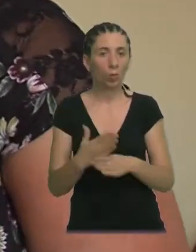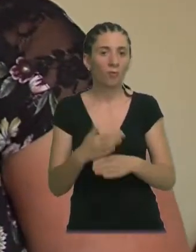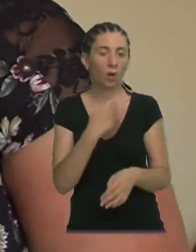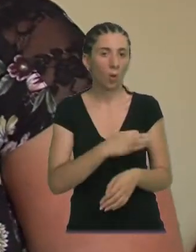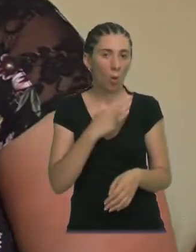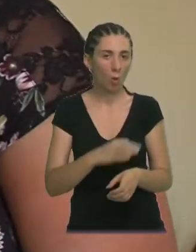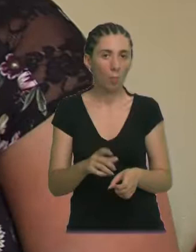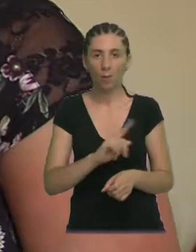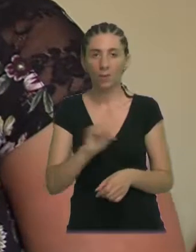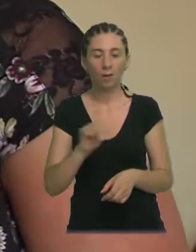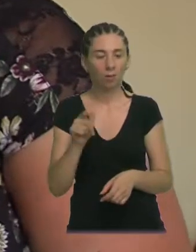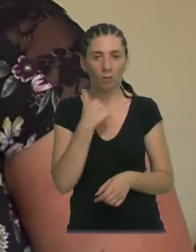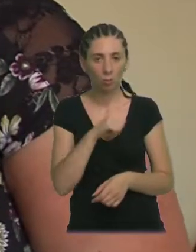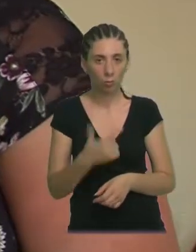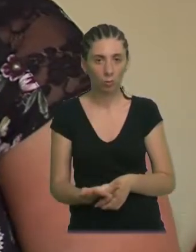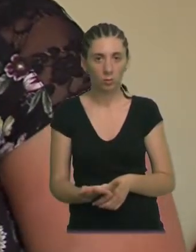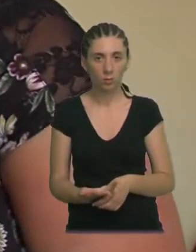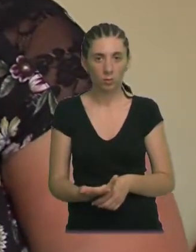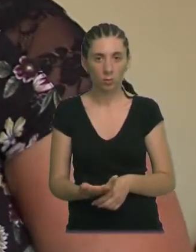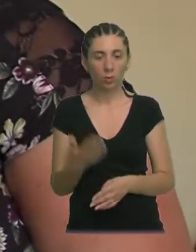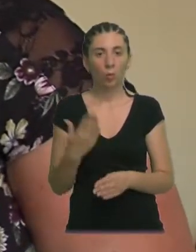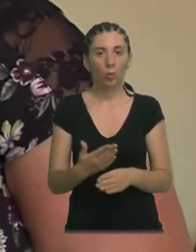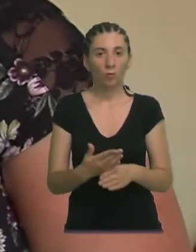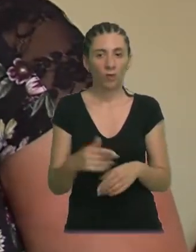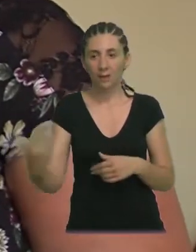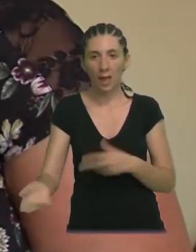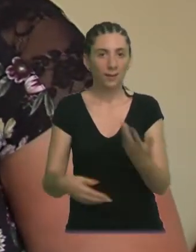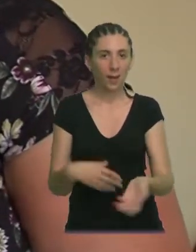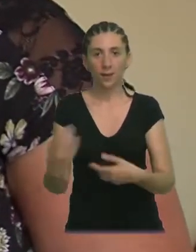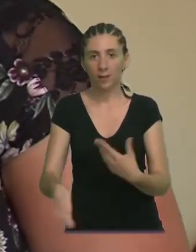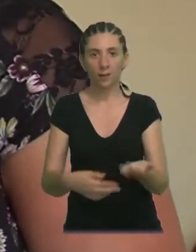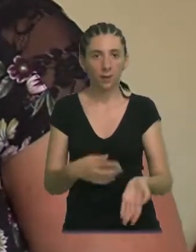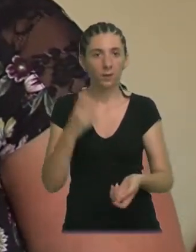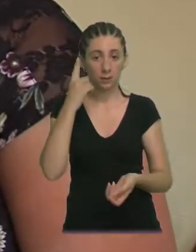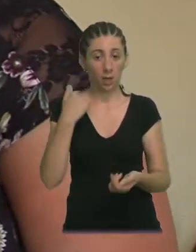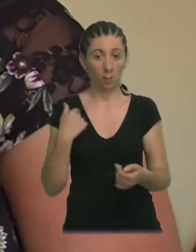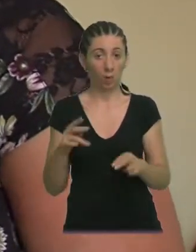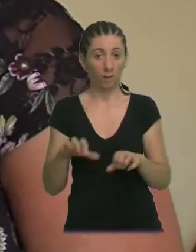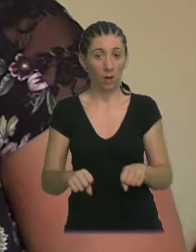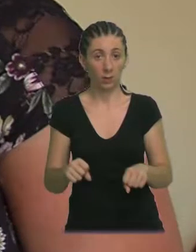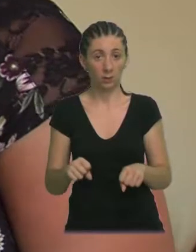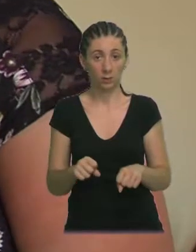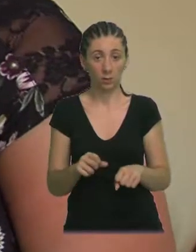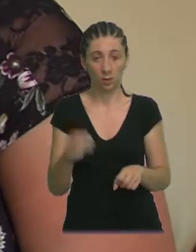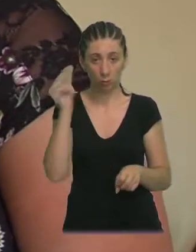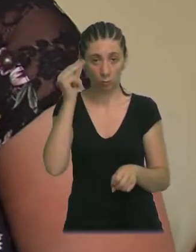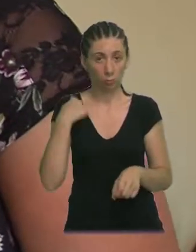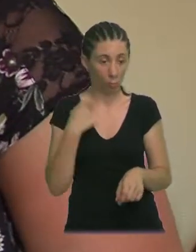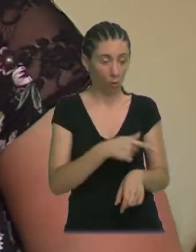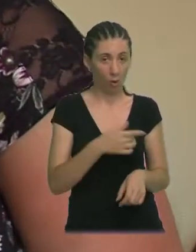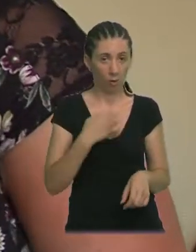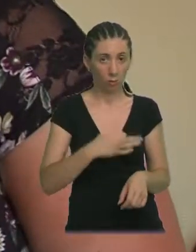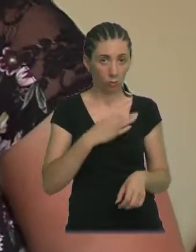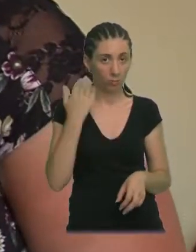nekakvih obaveza, nikad ti nije dosadno, uvijek daj ovo, daj ono, jer znam iz vlastitog iskustva, dok su moje cure bile